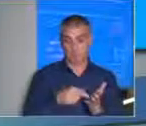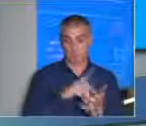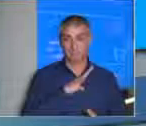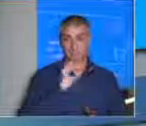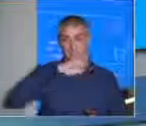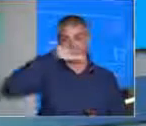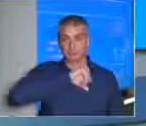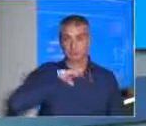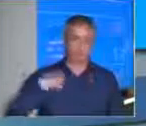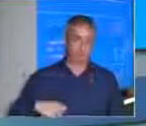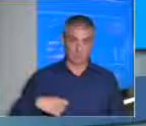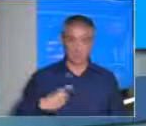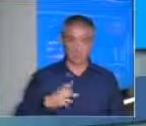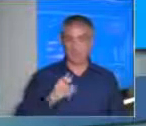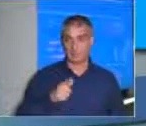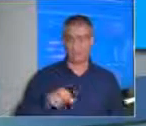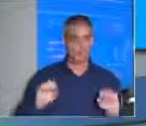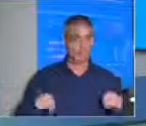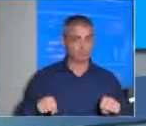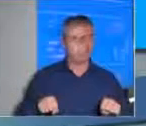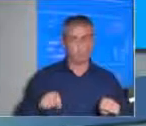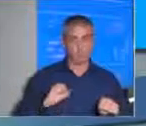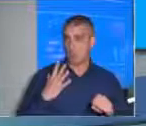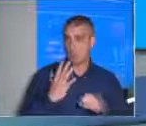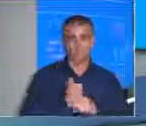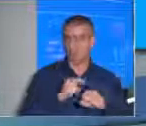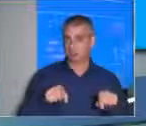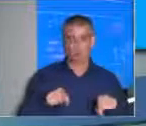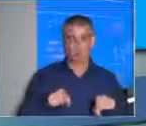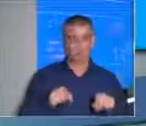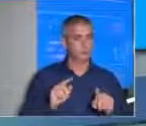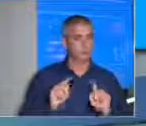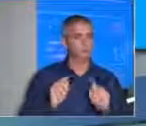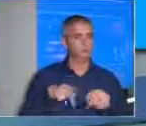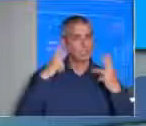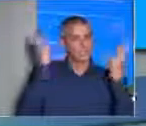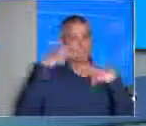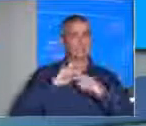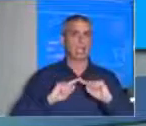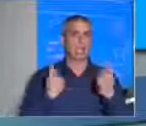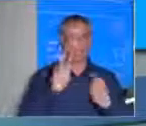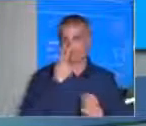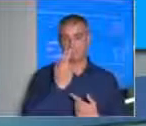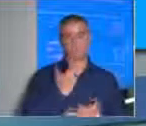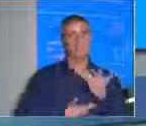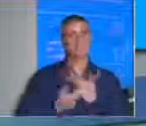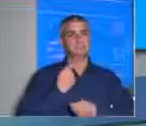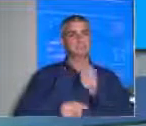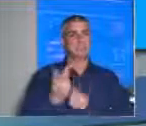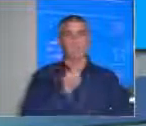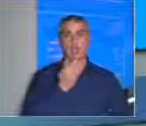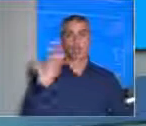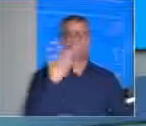של סין, אם הנשיא טראמפ לא יצליח כאן להגיע להסדר אחר מבחינת יחסי הסחר בין